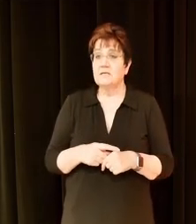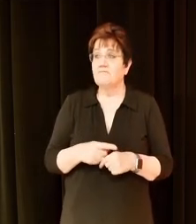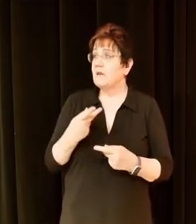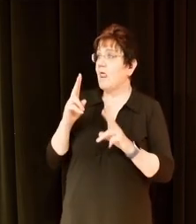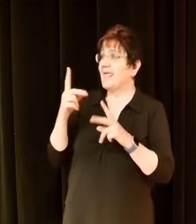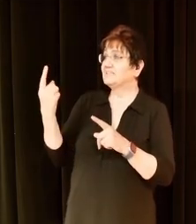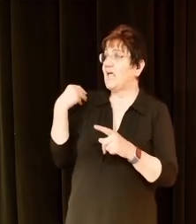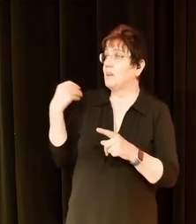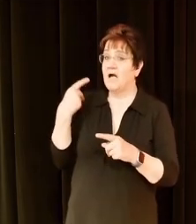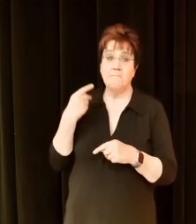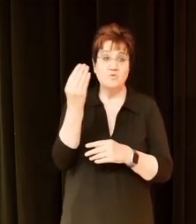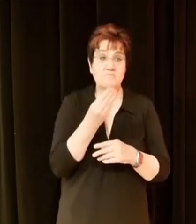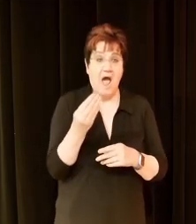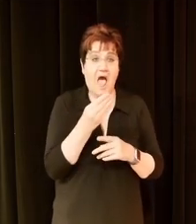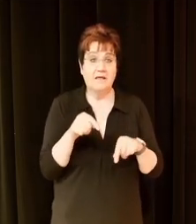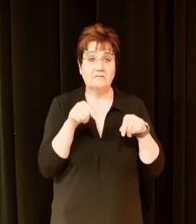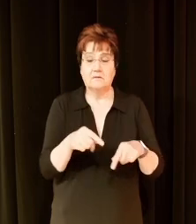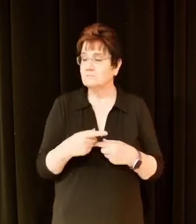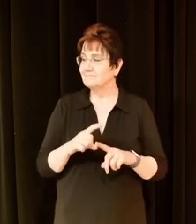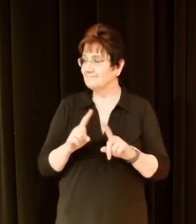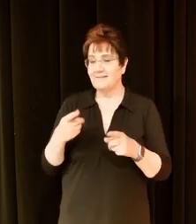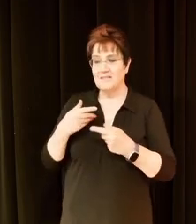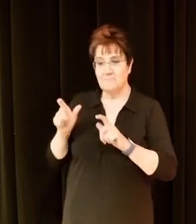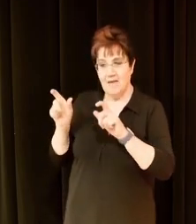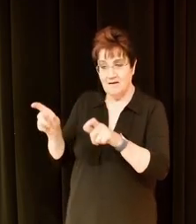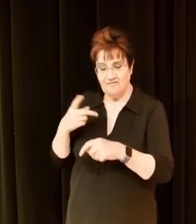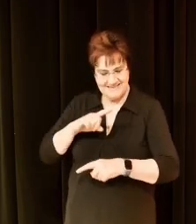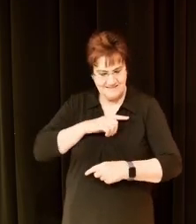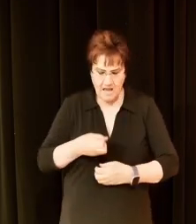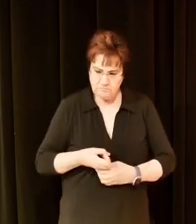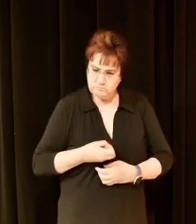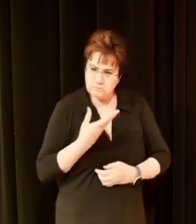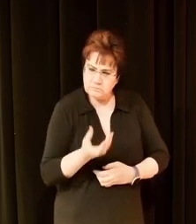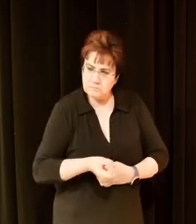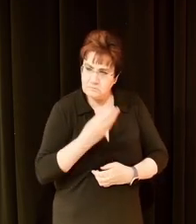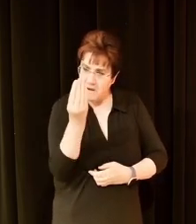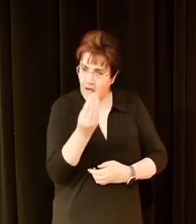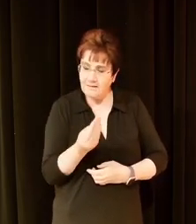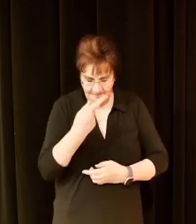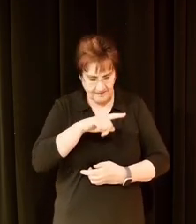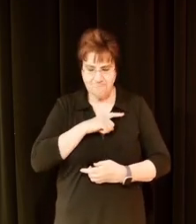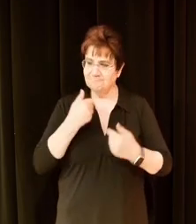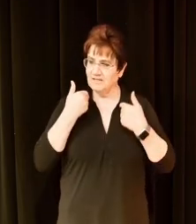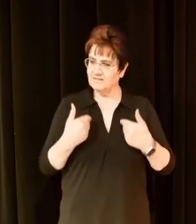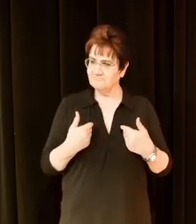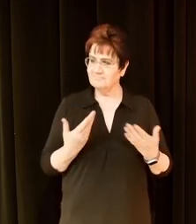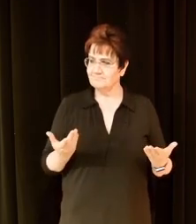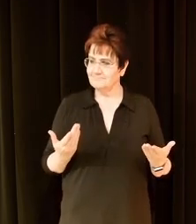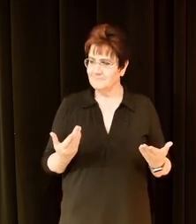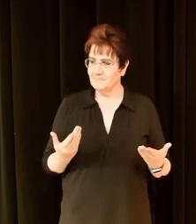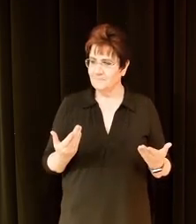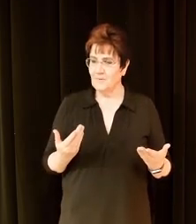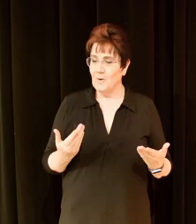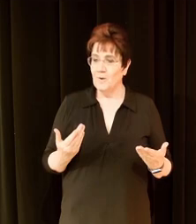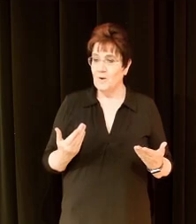Lehrer vorgegeben haben, was ein gutes Bild ist, dann bin ich ich. Und das ist eben ein Phänomen, was wir den